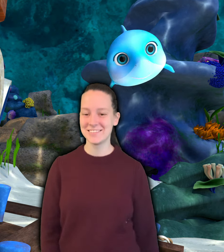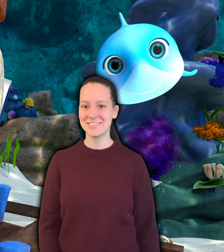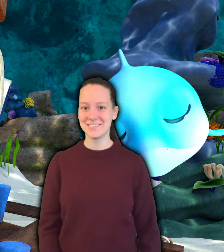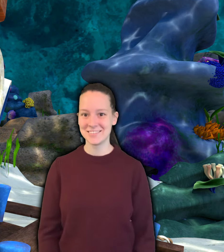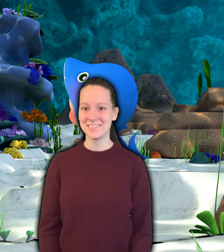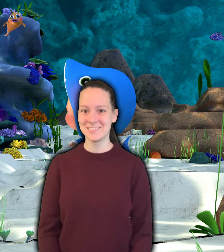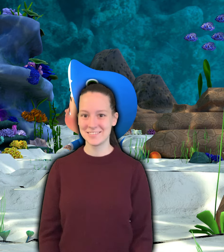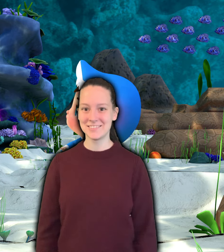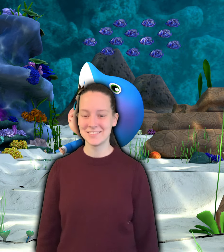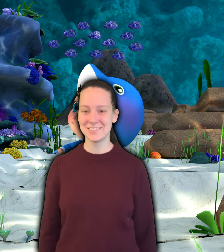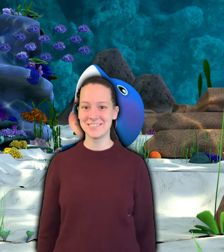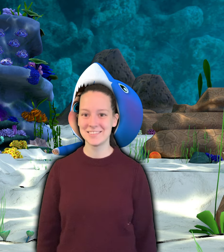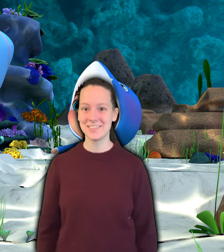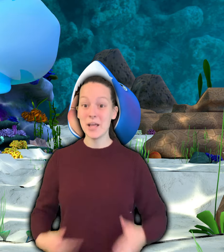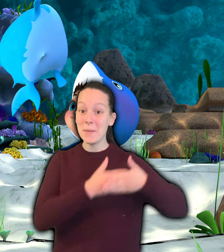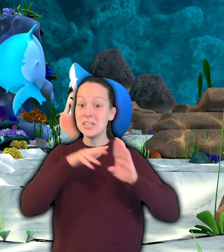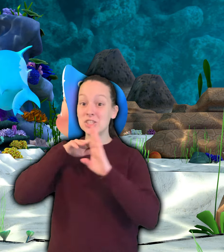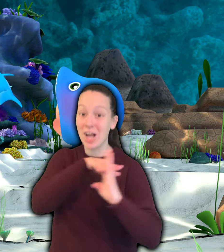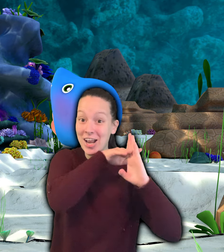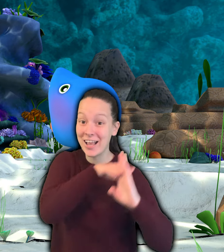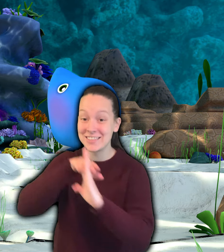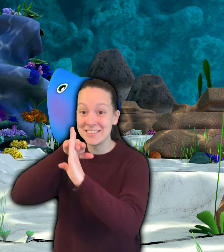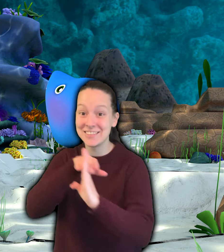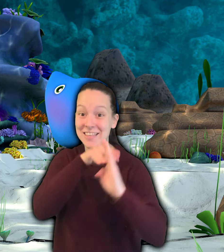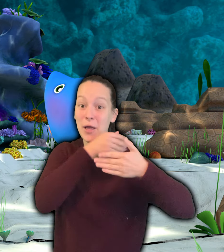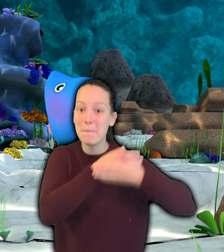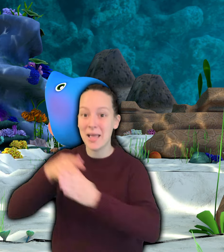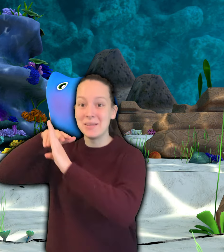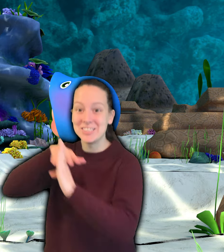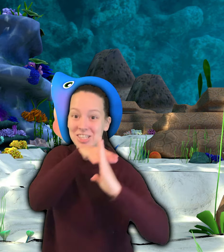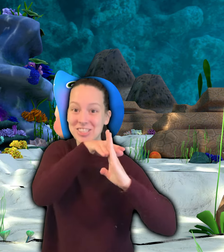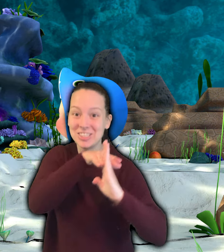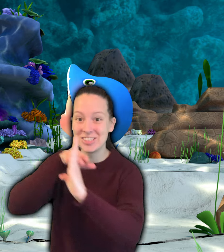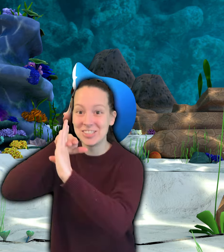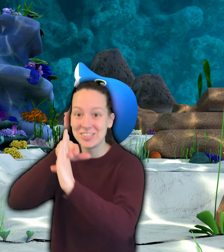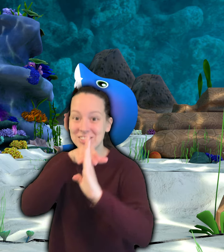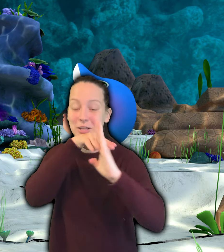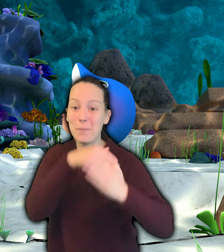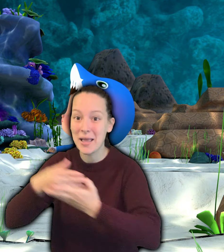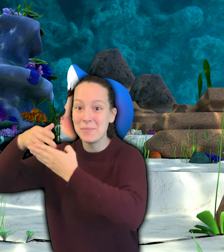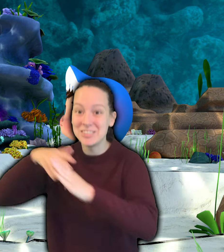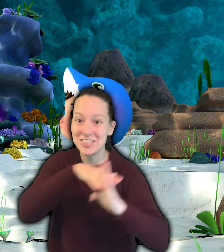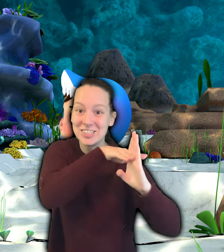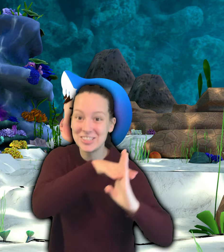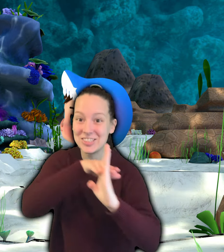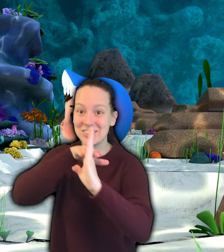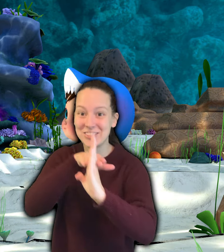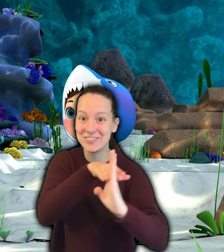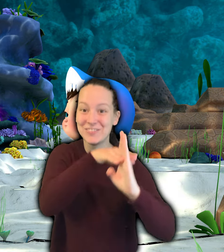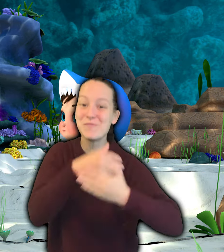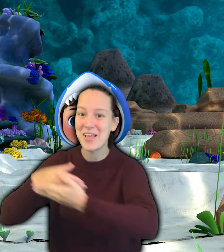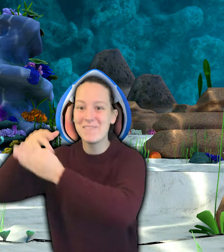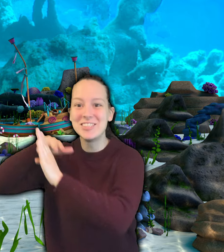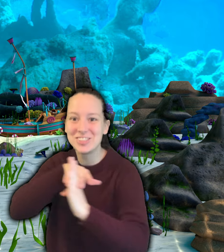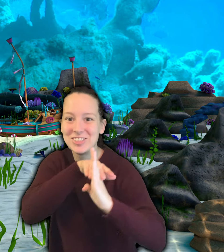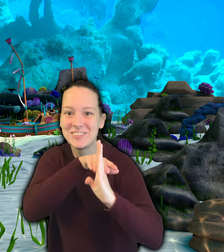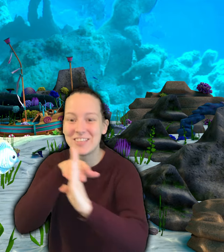ザメちびザメちびザメちびザメちび